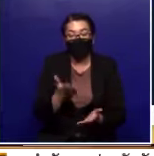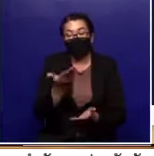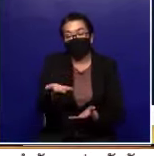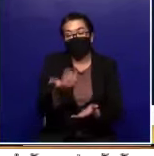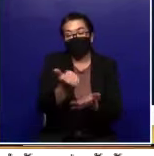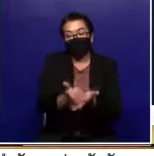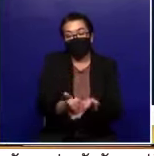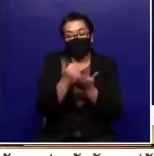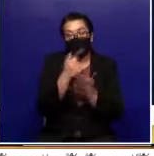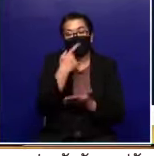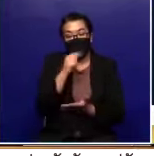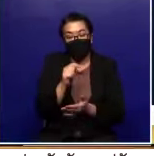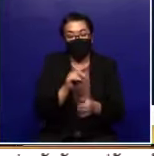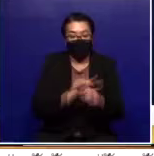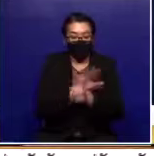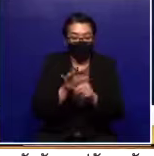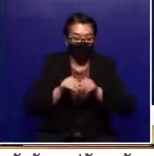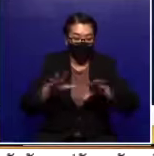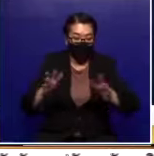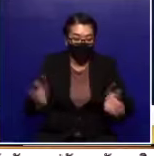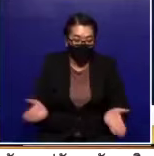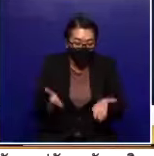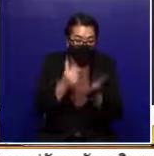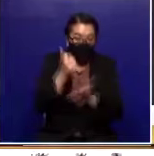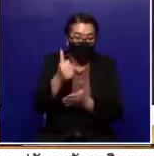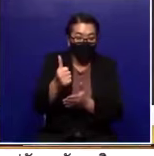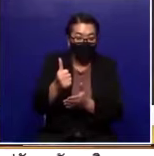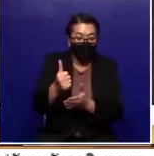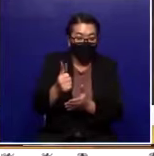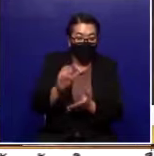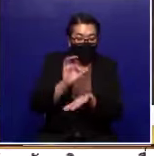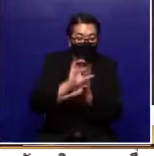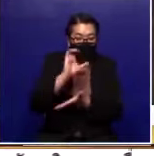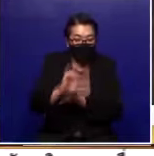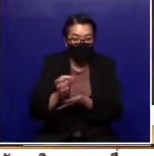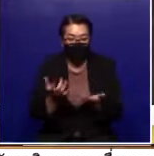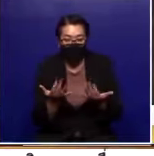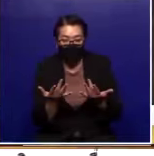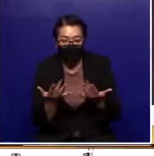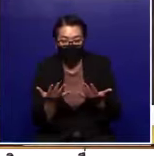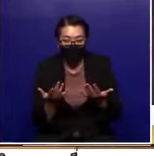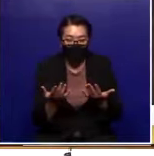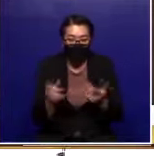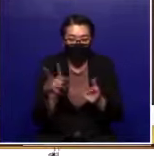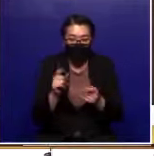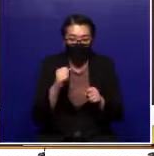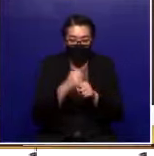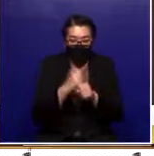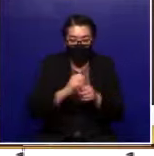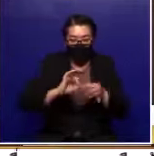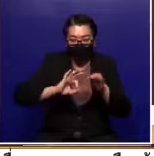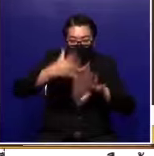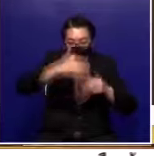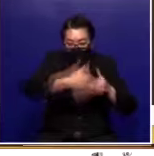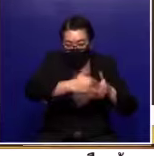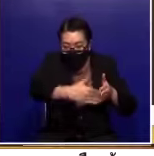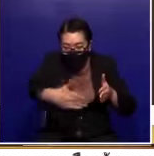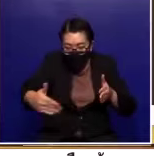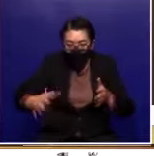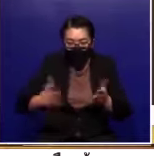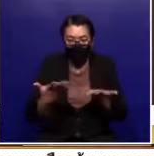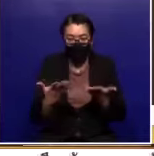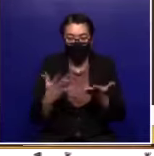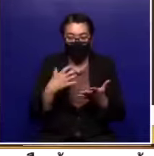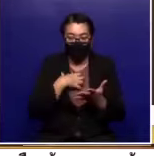ามันช่วยกระตุ้นจริงไหมเอาไปทำงบเฝ้าระวังสร้างแนวกันไฟเอาไปพัฒนาศักยภาพแหล่งเรียนรู้ด้านสั